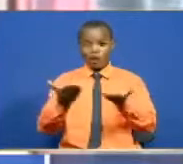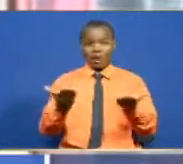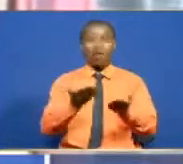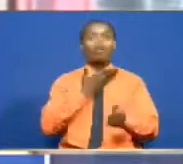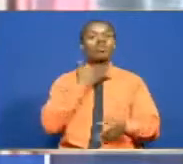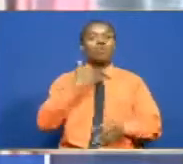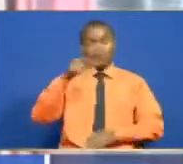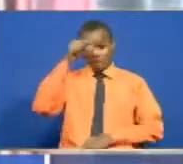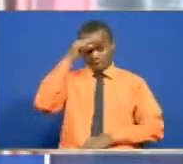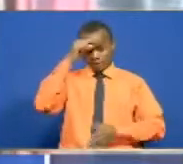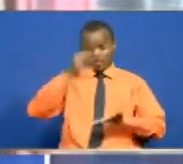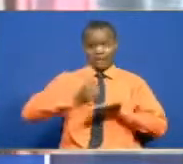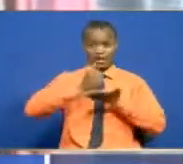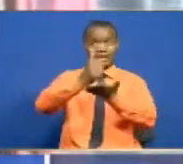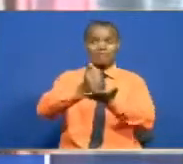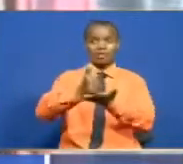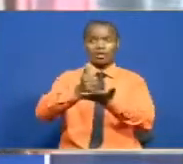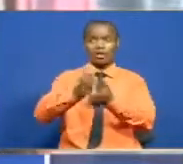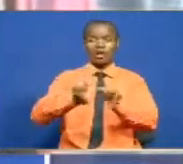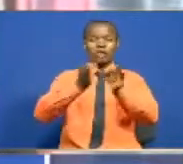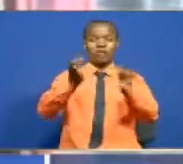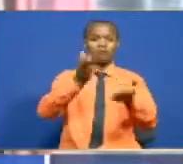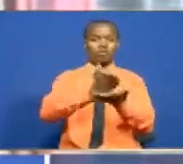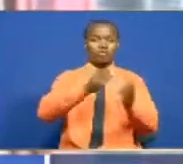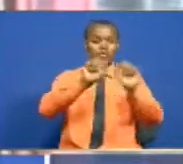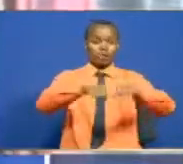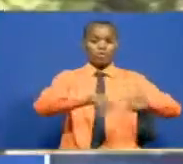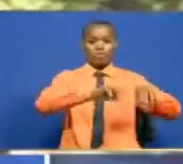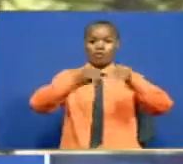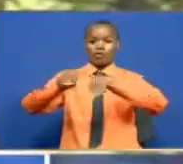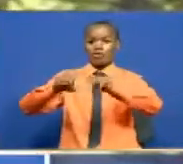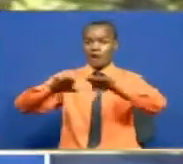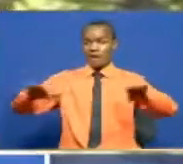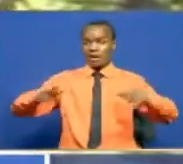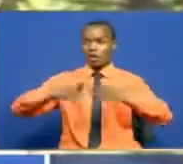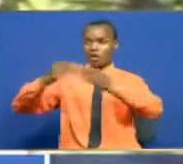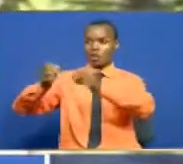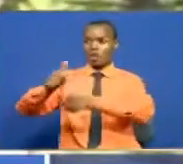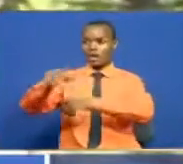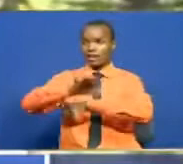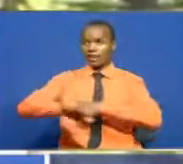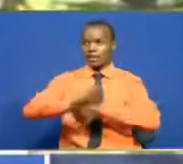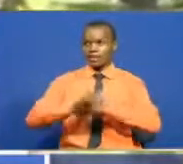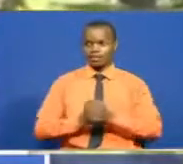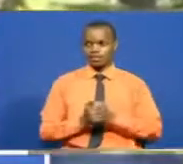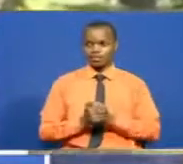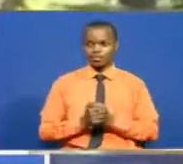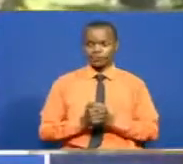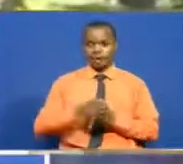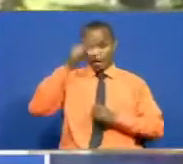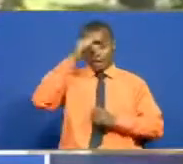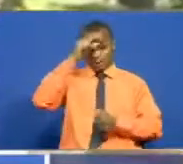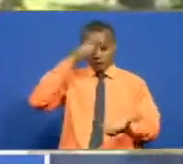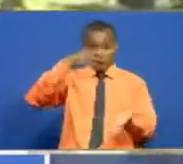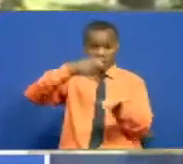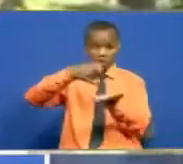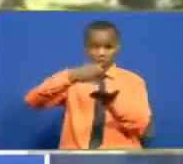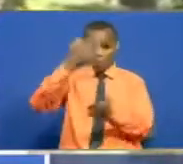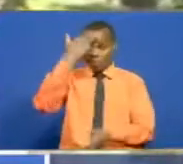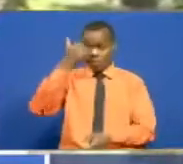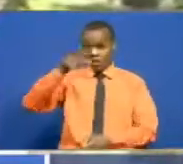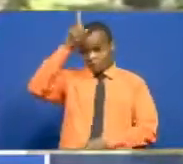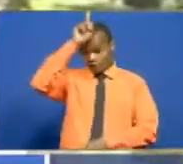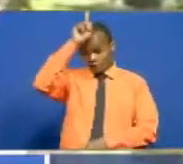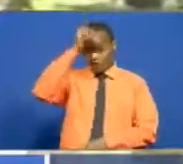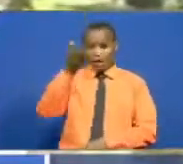Ikiwa kunawezekana tuondoe kwa shamba tuuze tuende pale pengine. Serikali igirie kwa sababu hii kijiji ya Ramana kiko